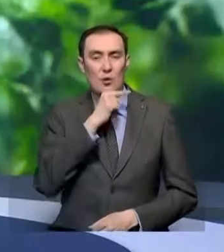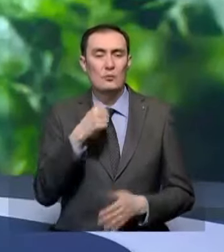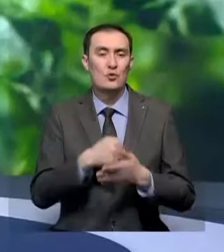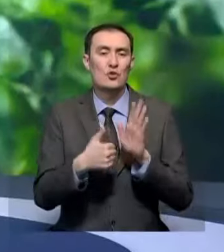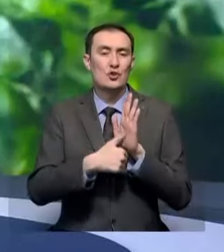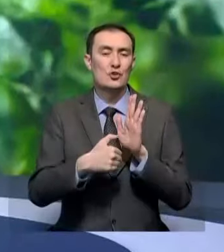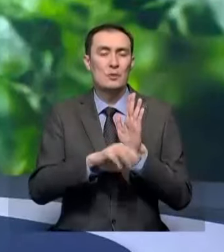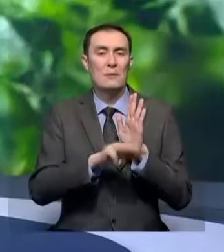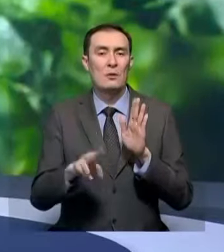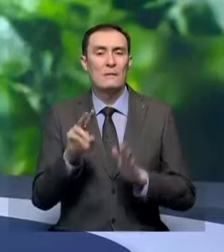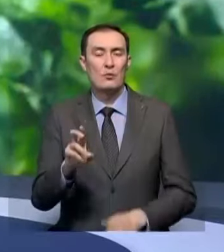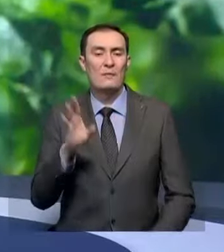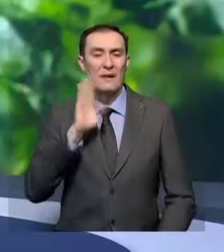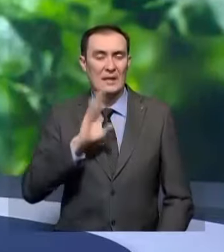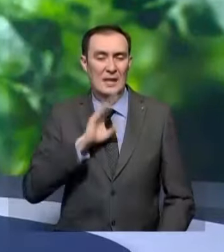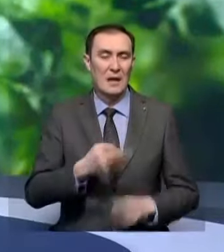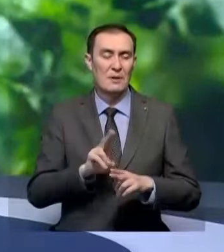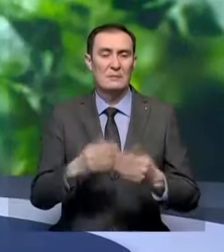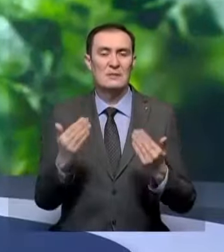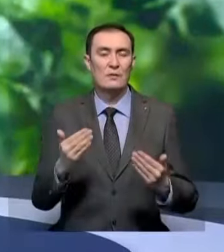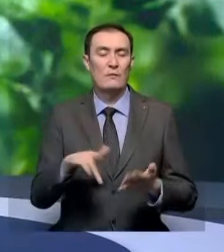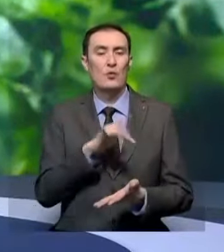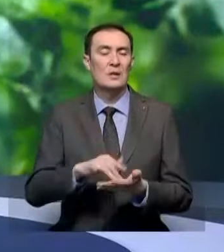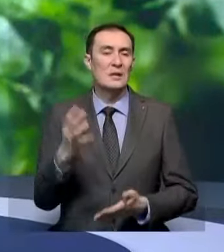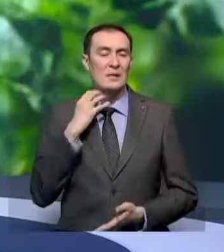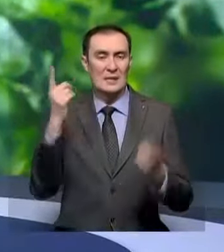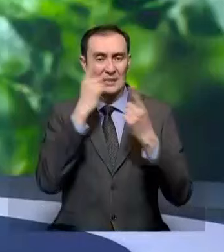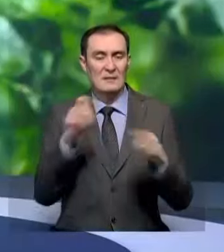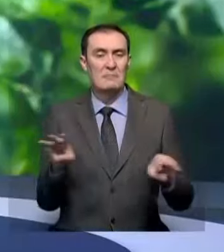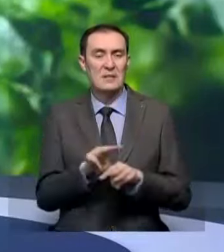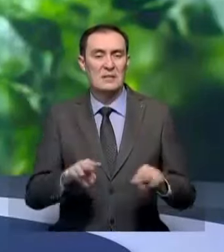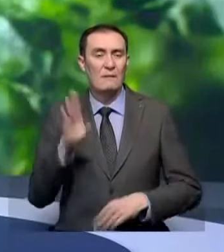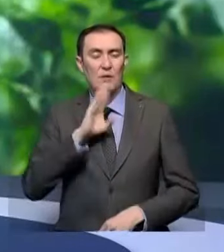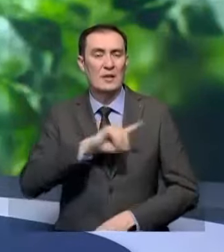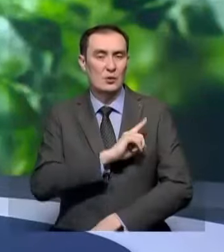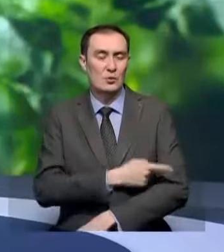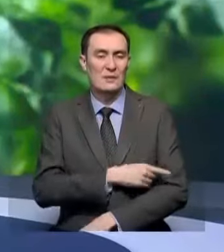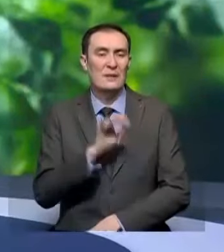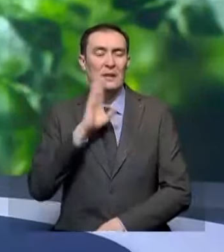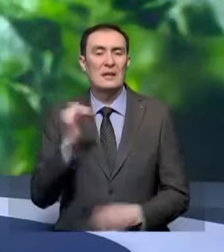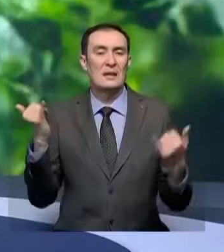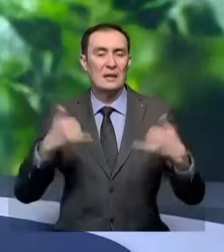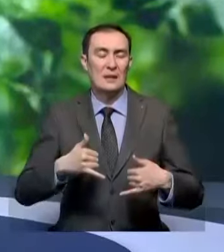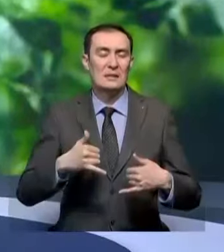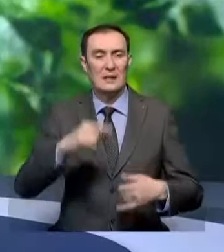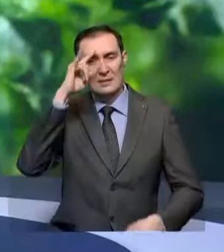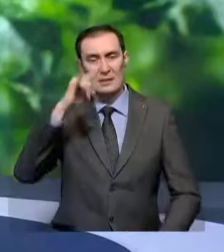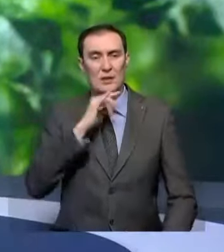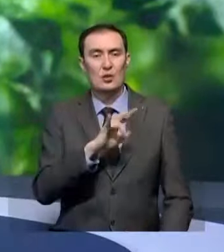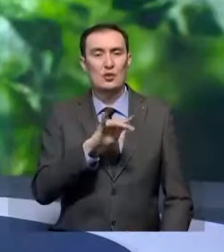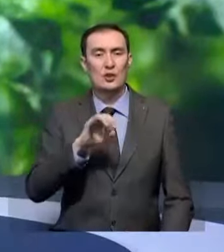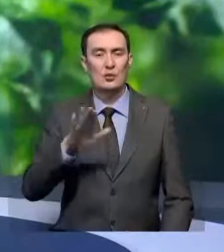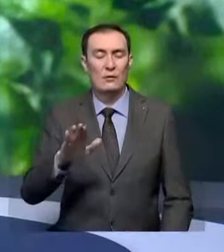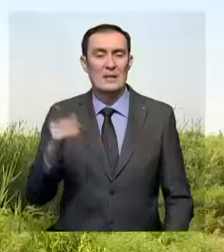до 600 миллионов кубометров воды. Об этом сегодня в Кызылорде заявил министр водных ресурсов и ирригации Казахстана Нуржан Нуржигитов. Он